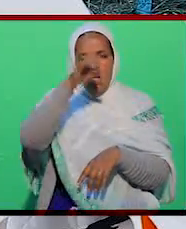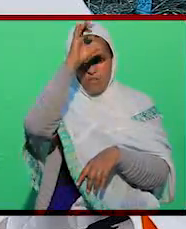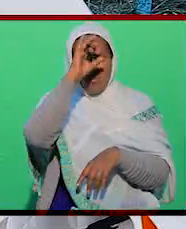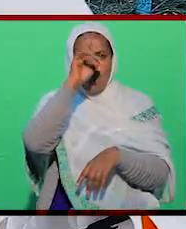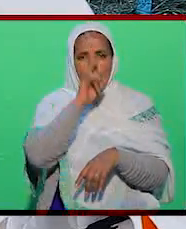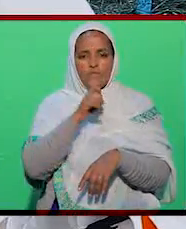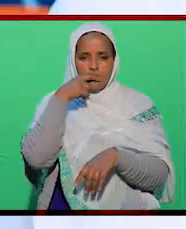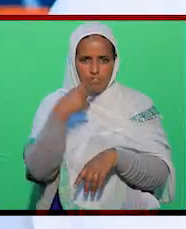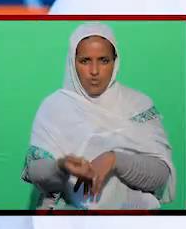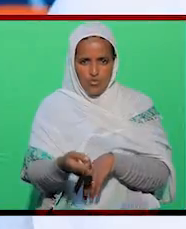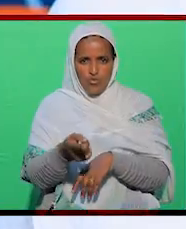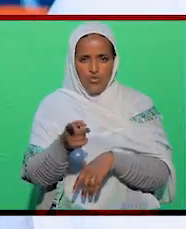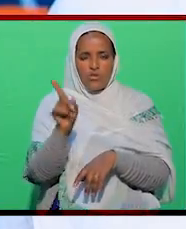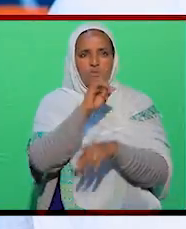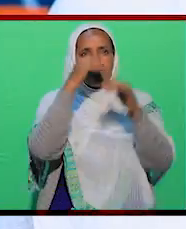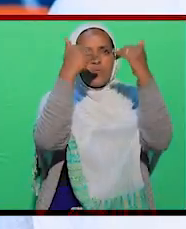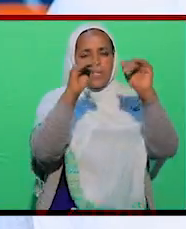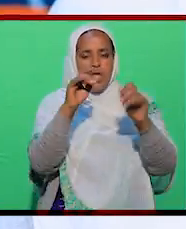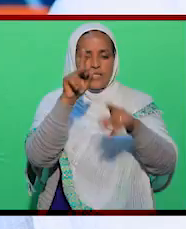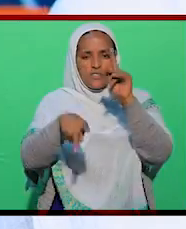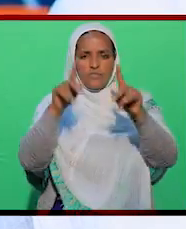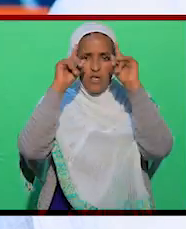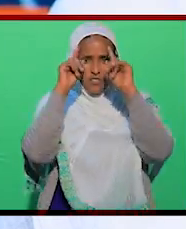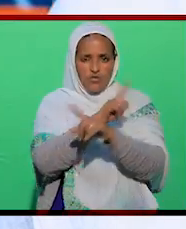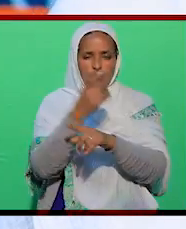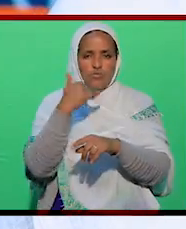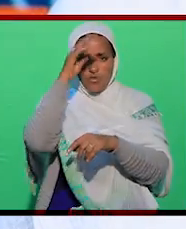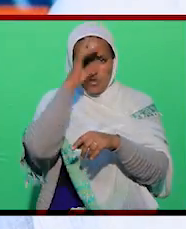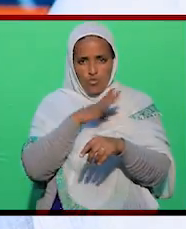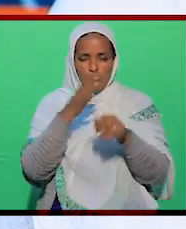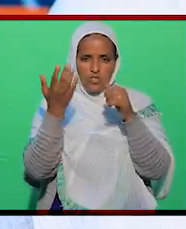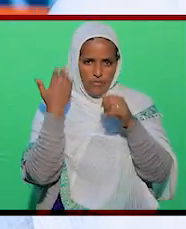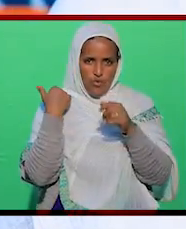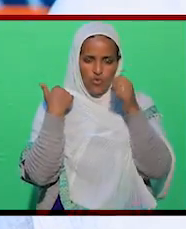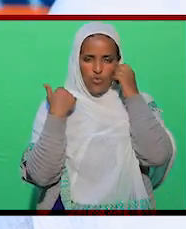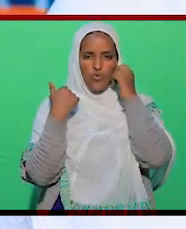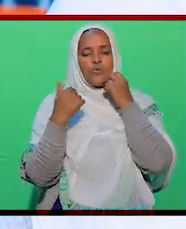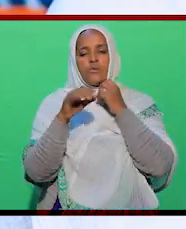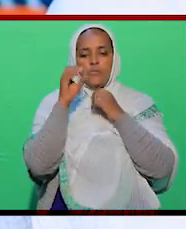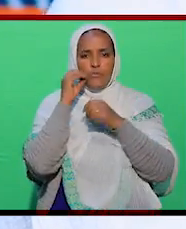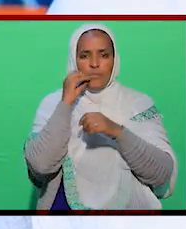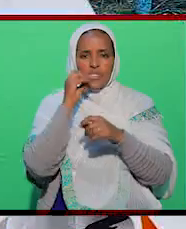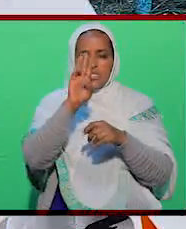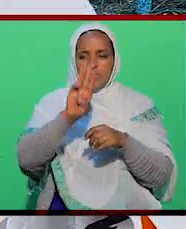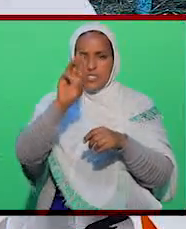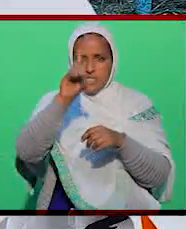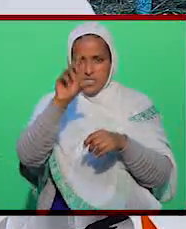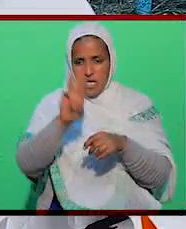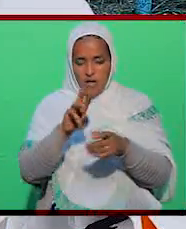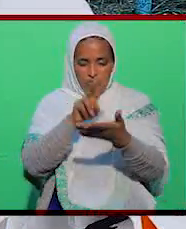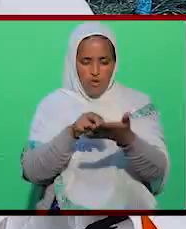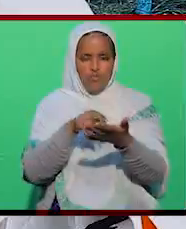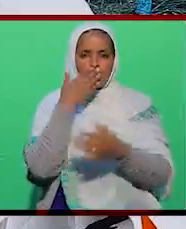እናጠምቃለን ይያሉ ምን ያክል ህዝቡን ያሳስቱ የነበሩ ሰዎች እንደነበሩ ቤታችሁ ስንክሳር ያላችሁ